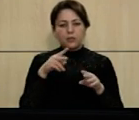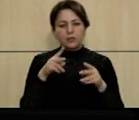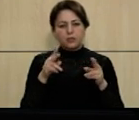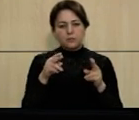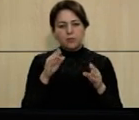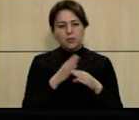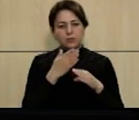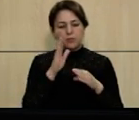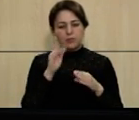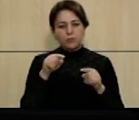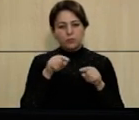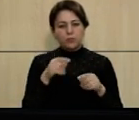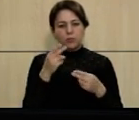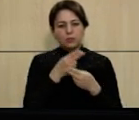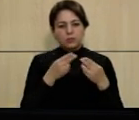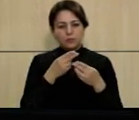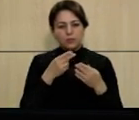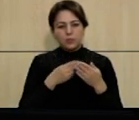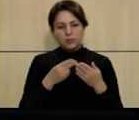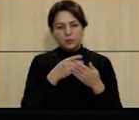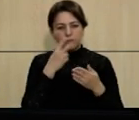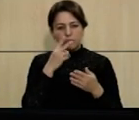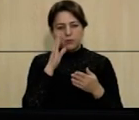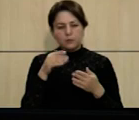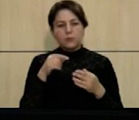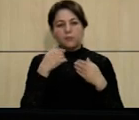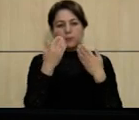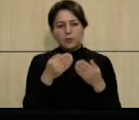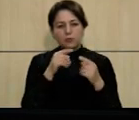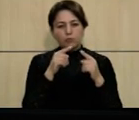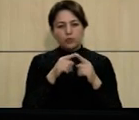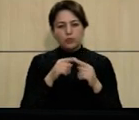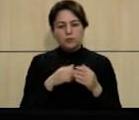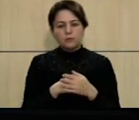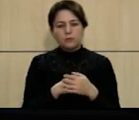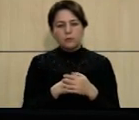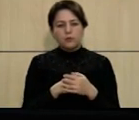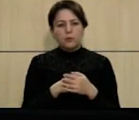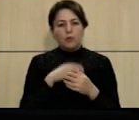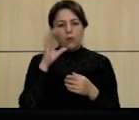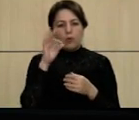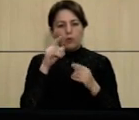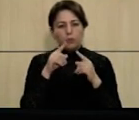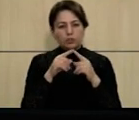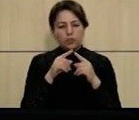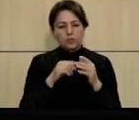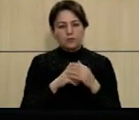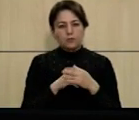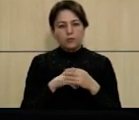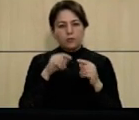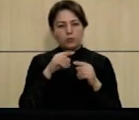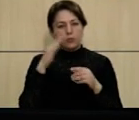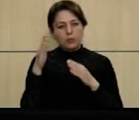bilan chizmada ko'rib chiqamiz. Mana burchak. O burchak.